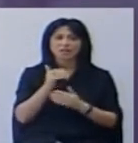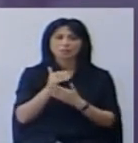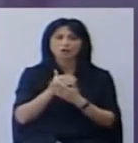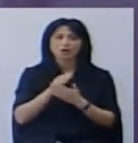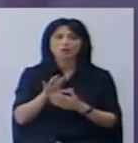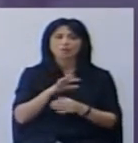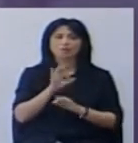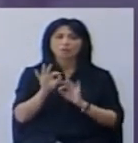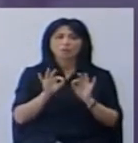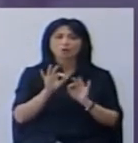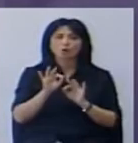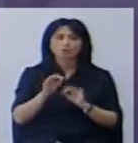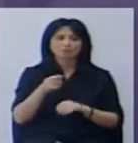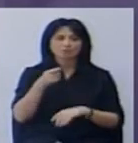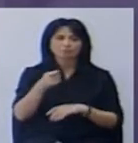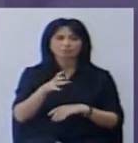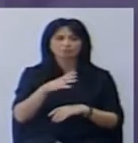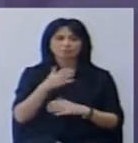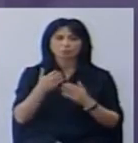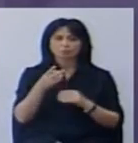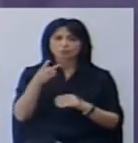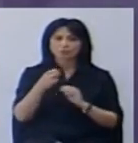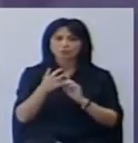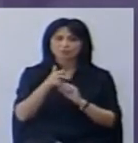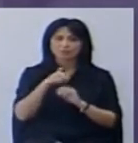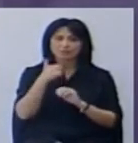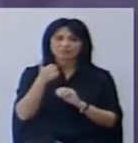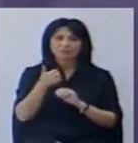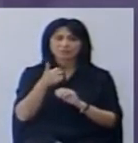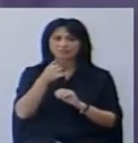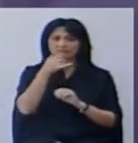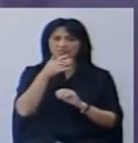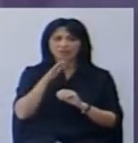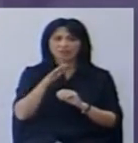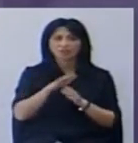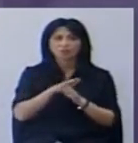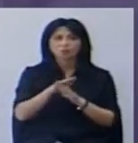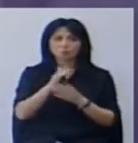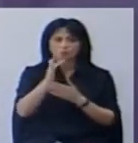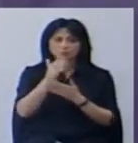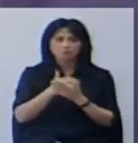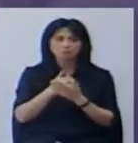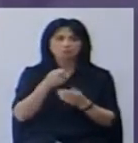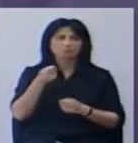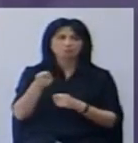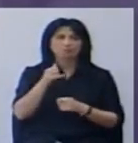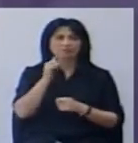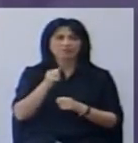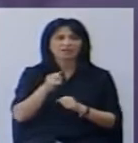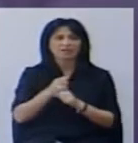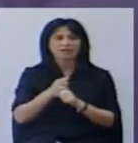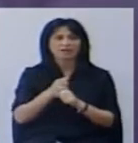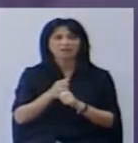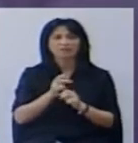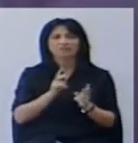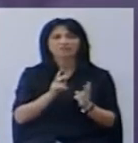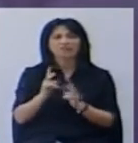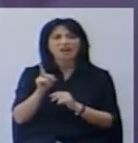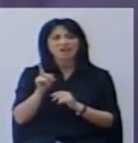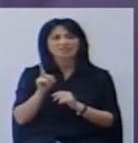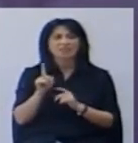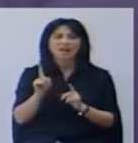პროგრამა იყო, პროექტი იყო შემოტანილი, თუმცა 2013 წელს ვერ მოხდა სრული ვერსია გატანილი, ვინაიდან